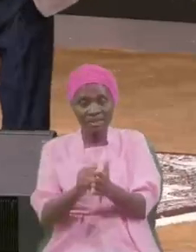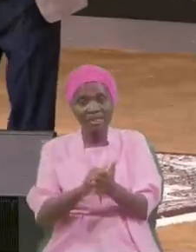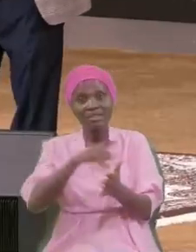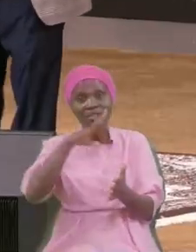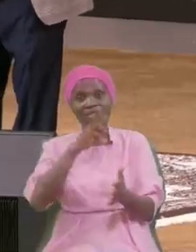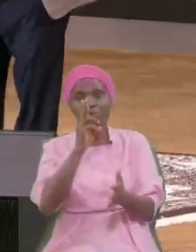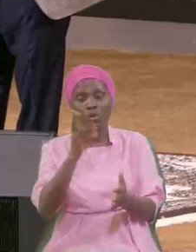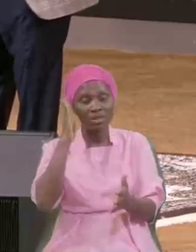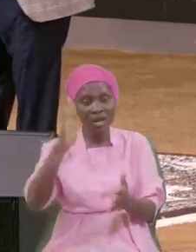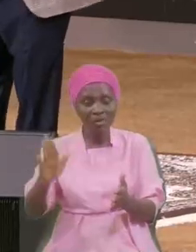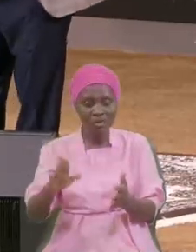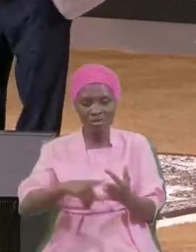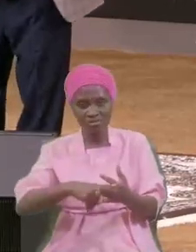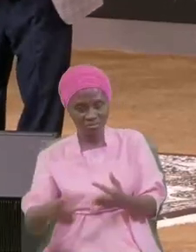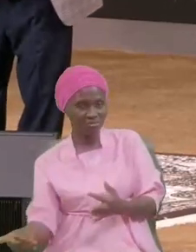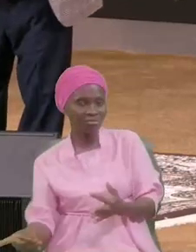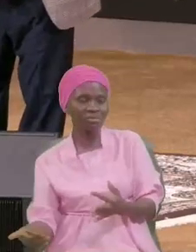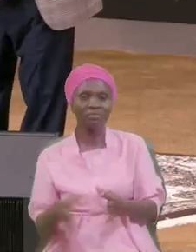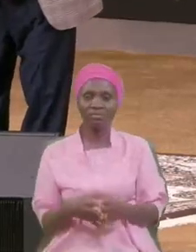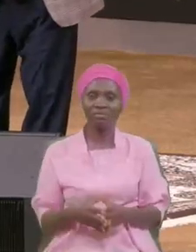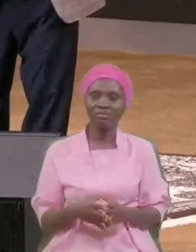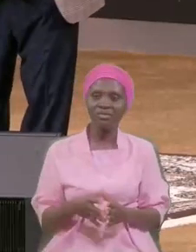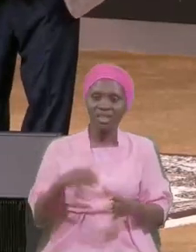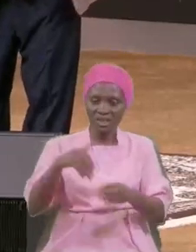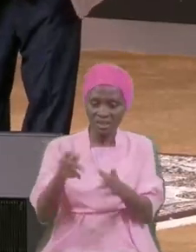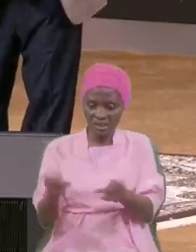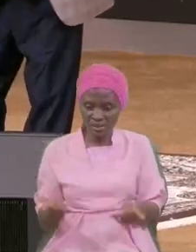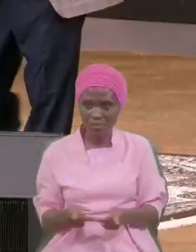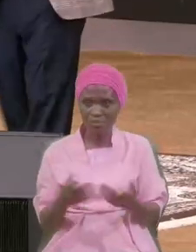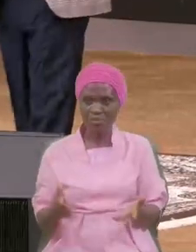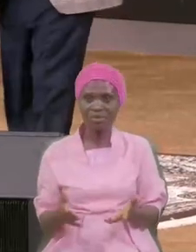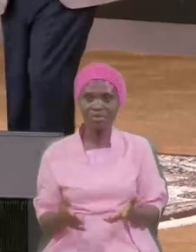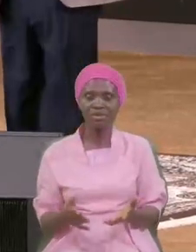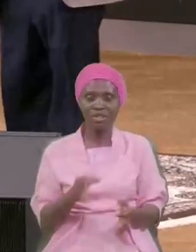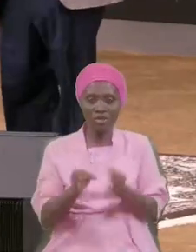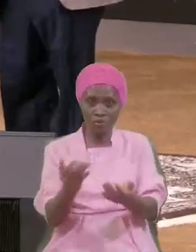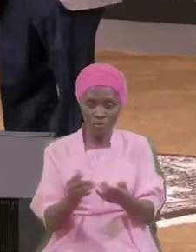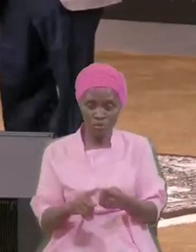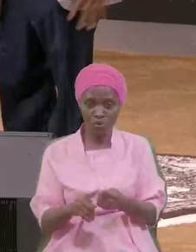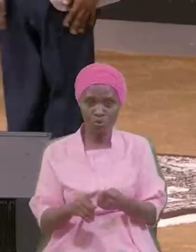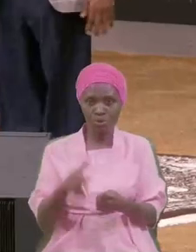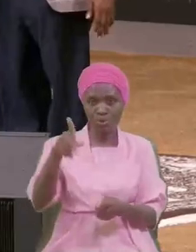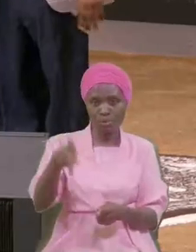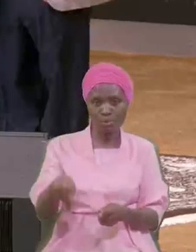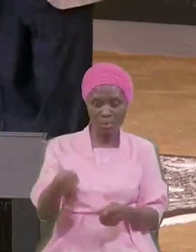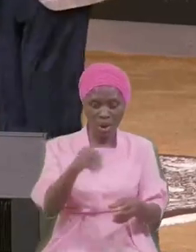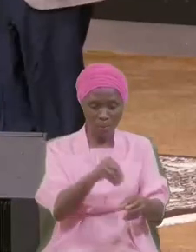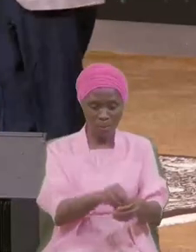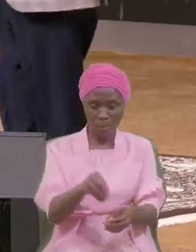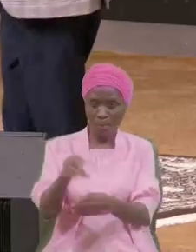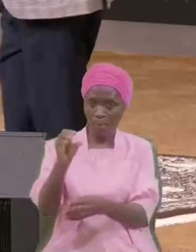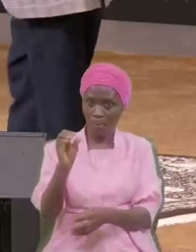dans un lieu, quelque part, des ordures, je vais semer des choses, planter des choses là, je dois ôter les ordures. S'il y a le